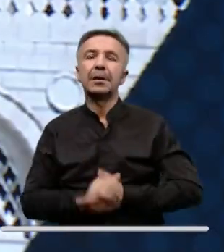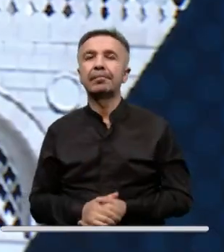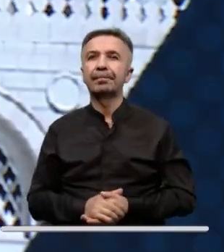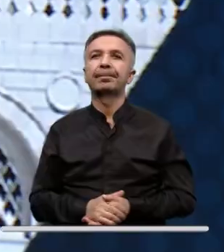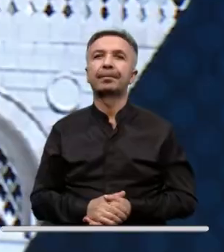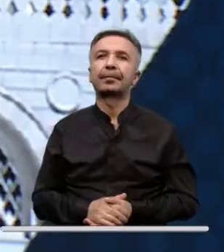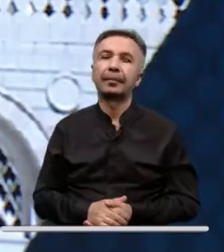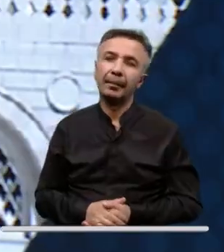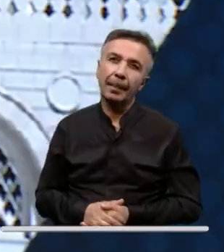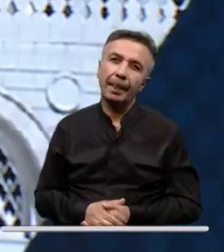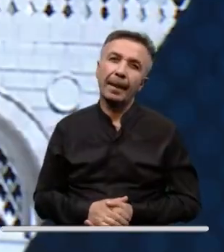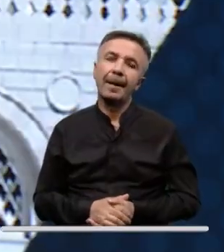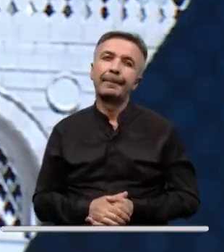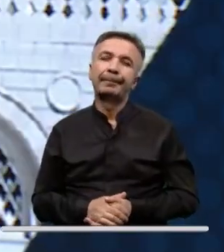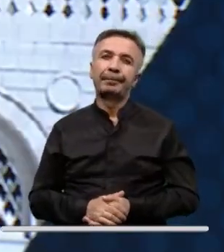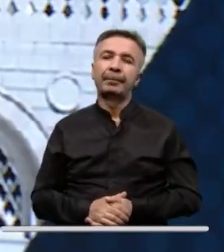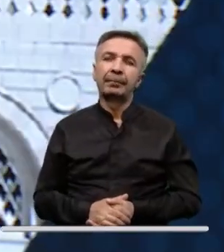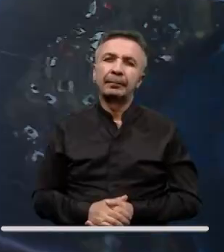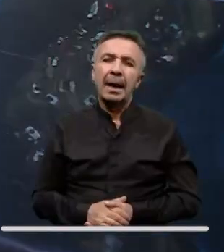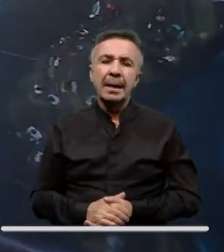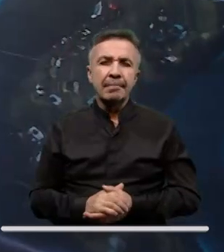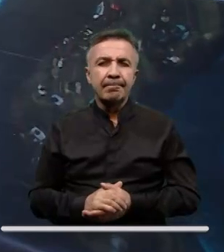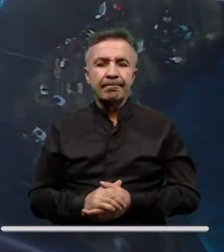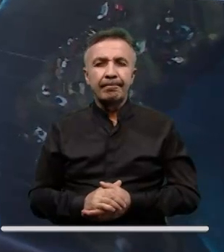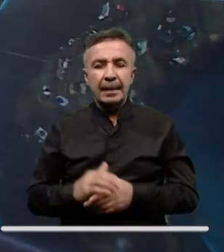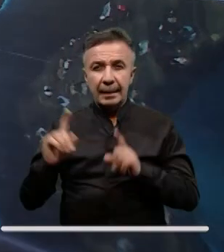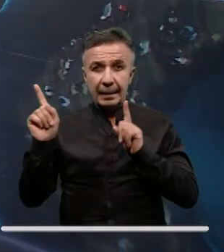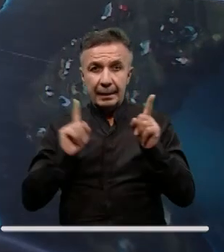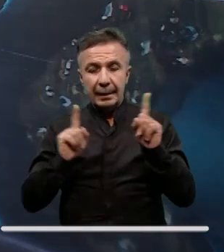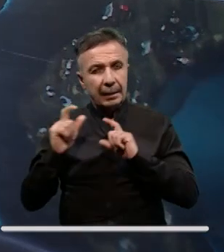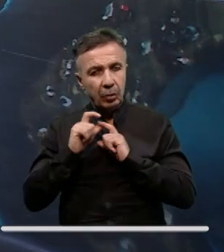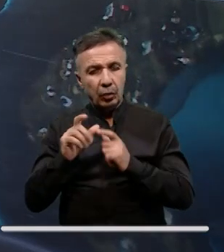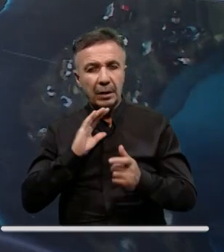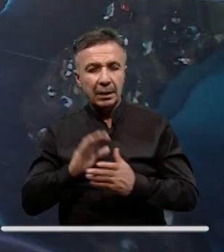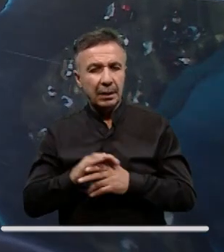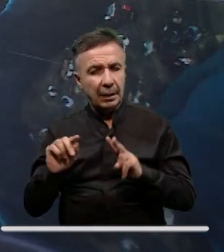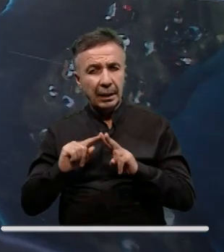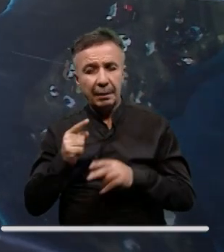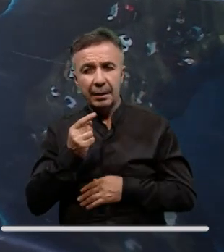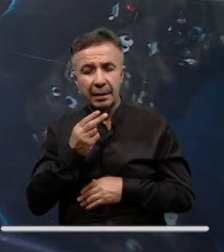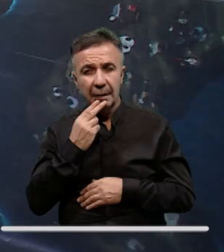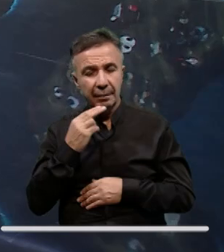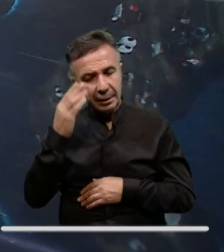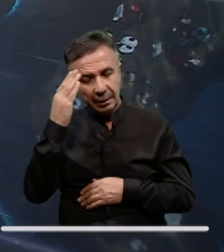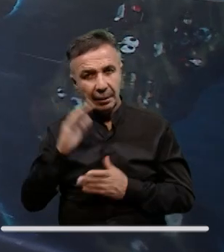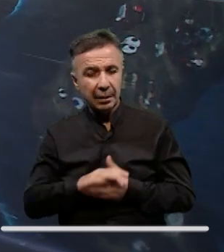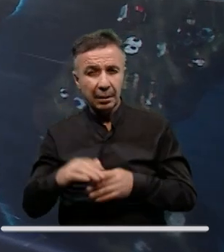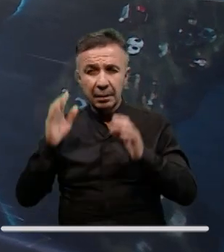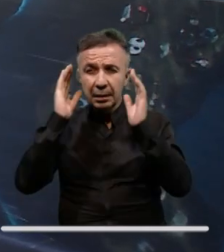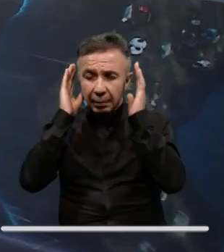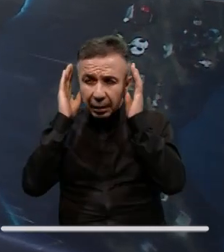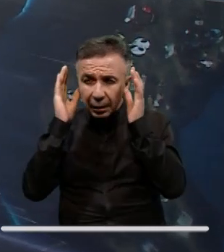efendim teşekkür ediyoruz Allah razı olsun sosyal medyadan başka bir soruyla devam edelim Nermin hanımın selamları var size namazlarımı